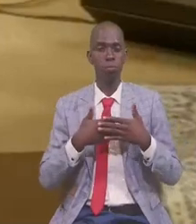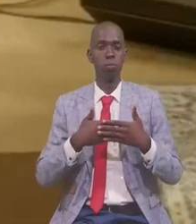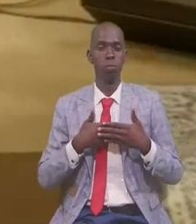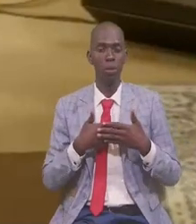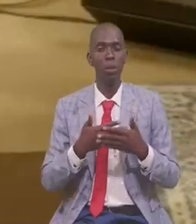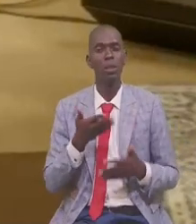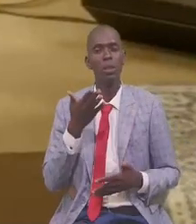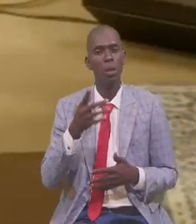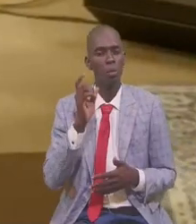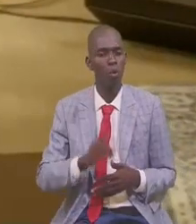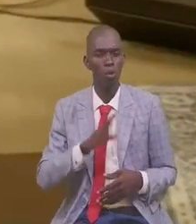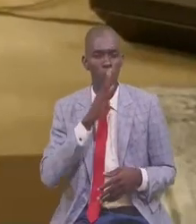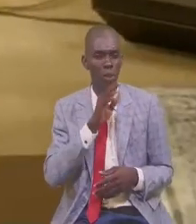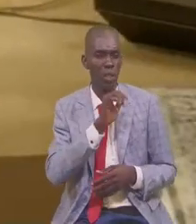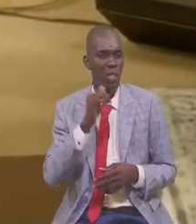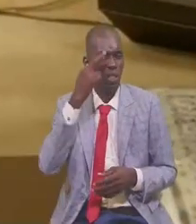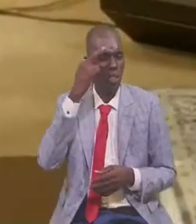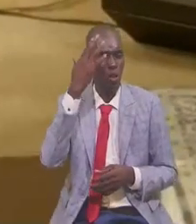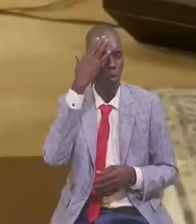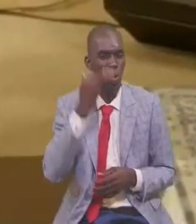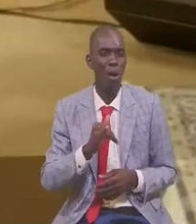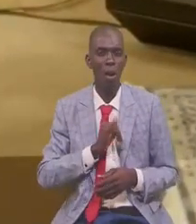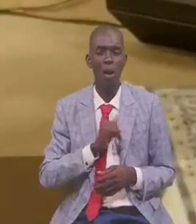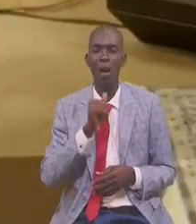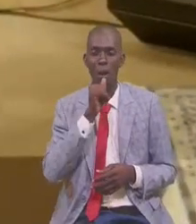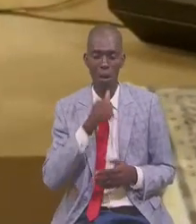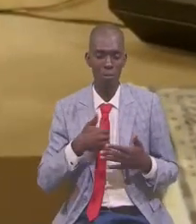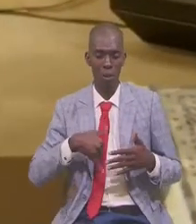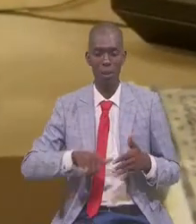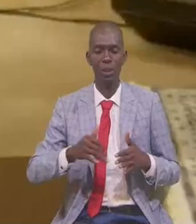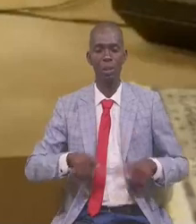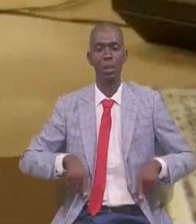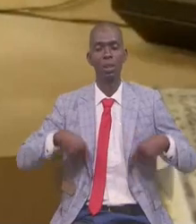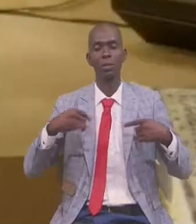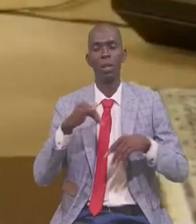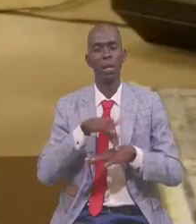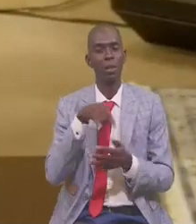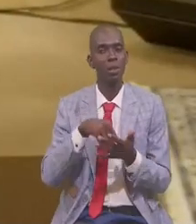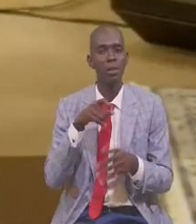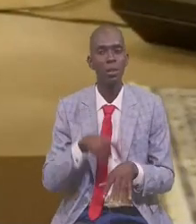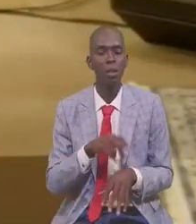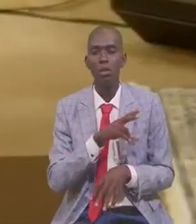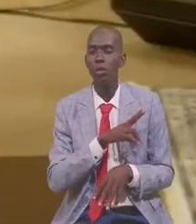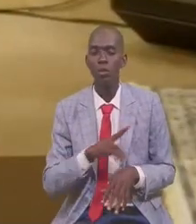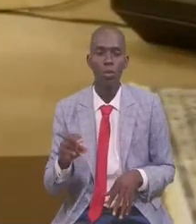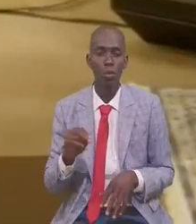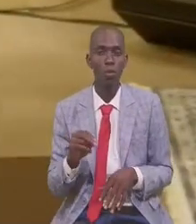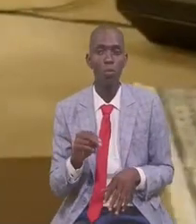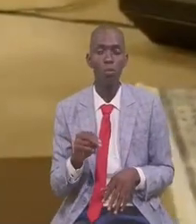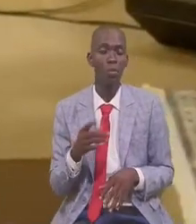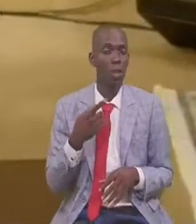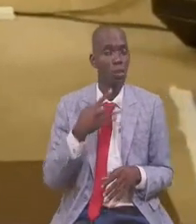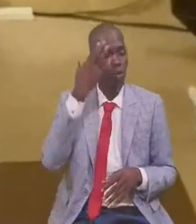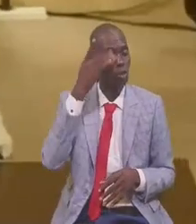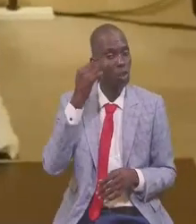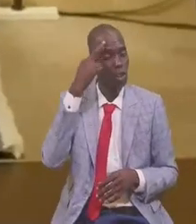raison divine pour laquelle je respire en ce moment. Connais la raison de ta vie. Connais la raison pour